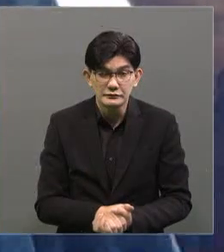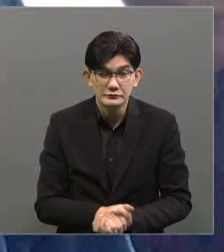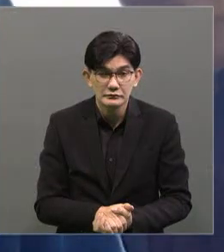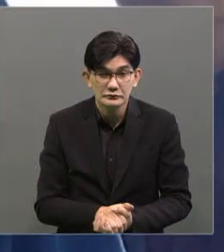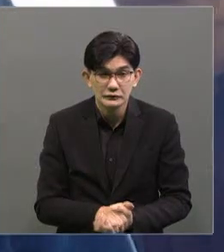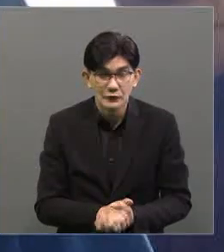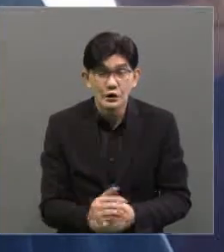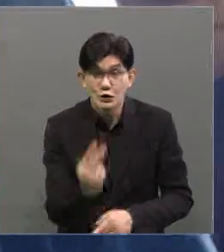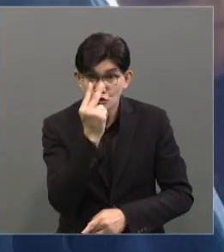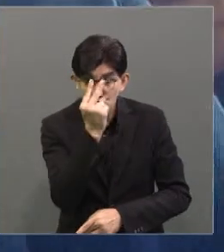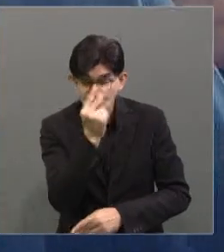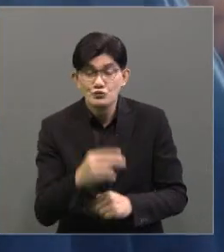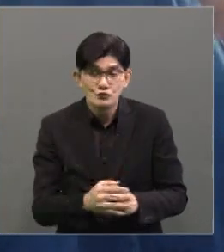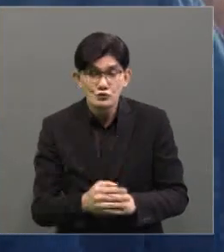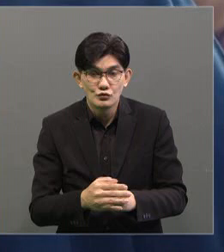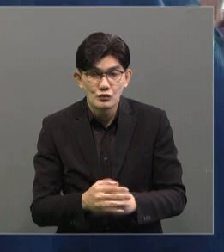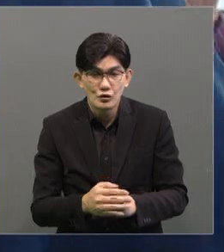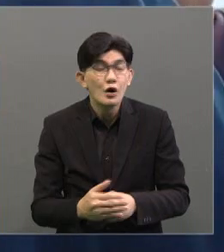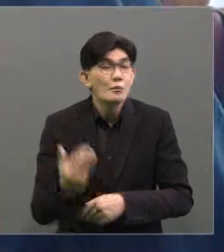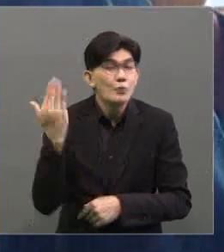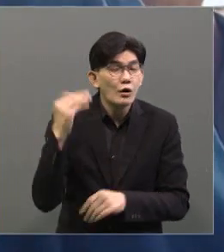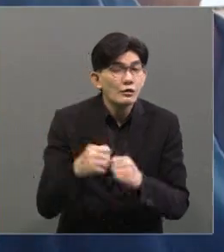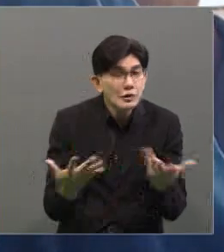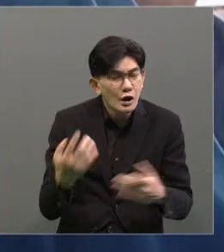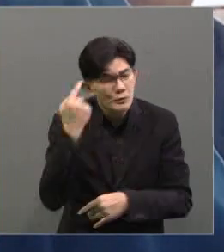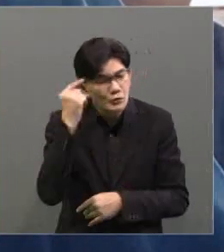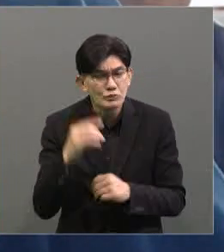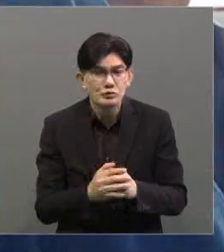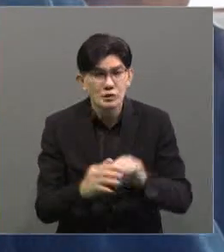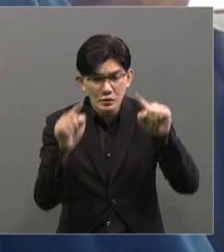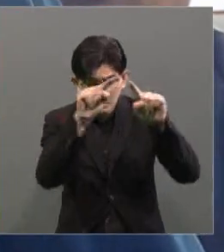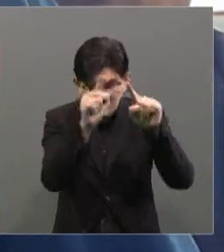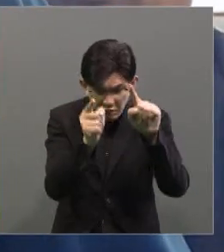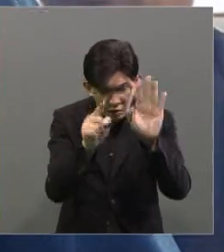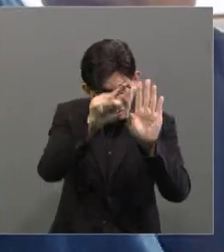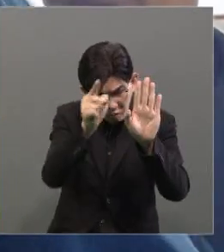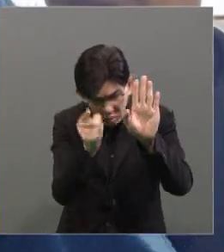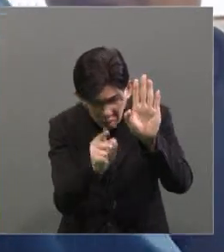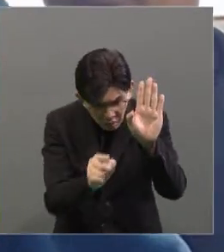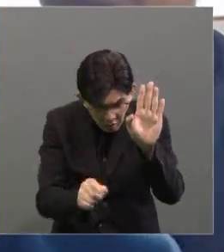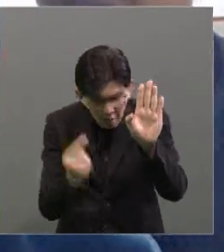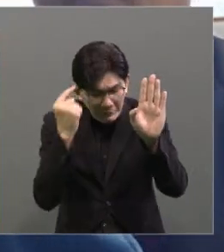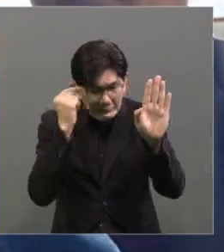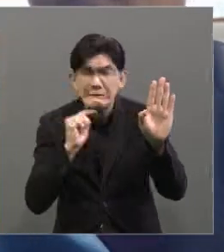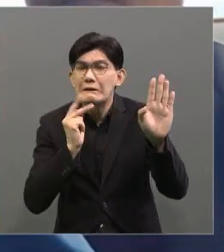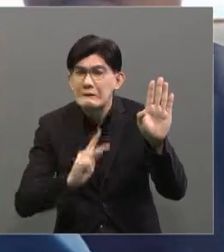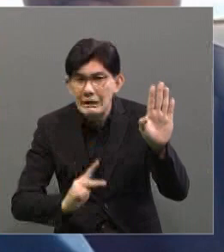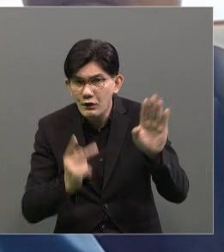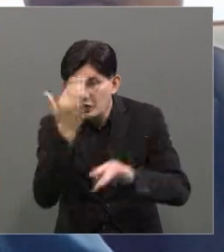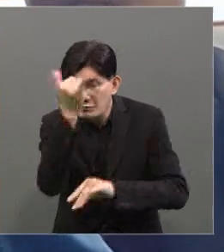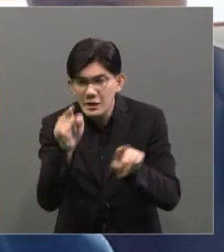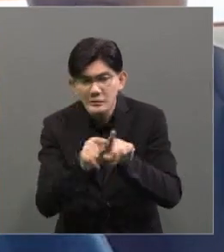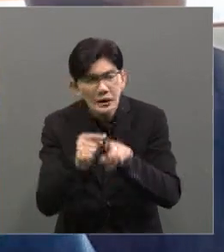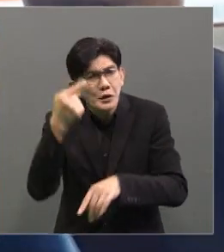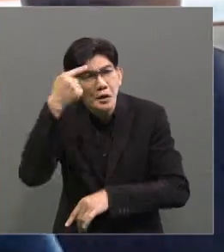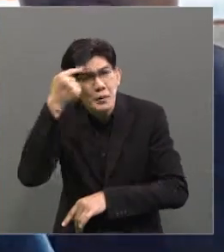ถ้าเท่าที่ดูตรงนี้เราไม่รู้ว่าของเดิมเป็นยังไงแต่บอกได้ว่ารอยร้าวพวกนี้น่าจะเป็นของรอยร้าวที่เกิดเก่าเพราะอะไรครับคราบขมเหลาค